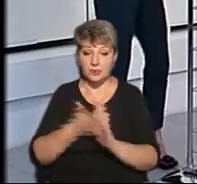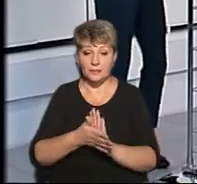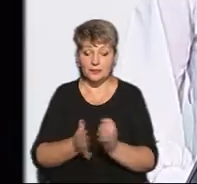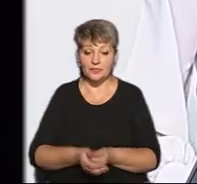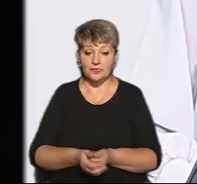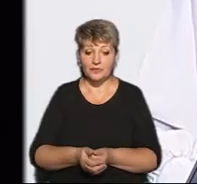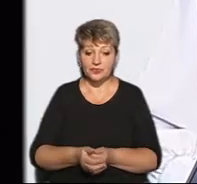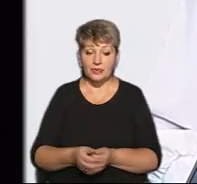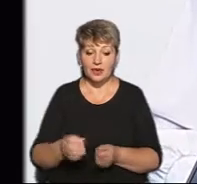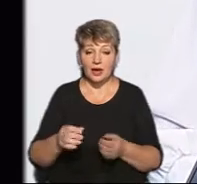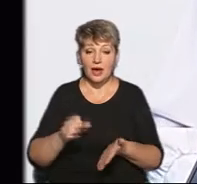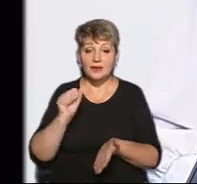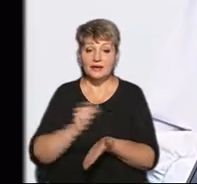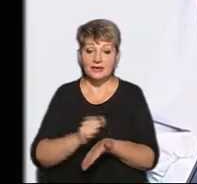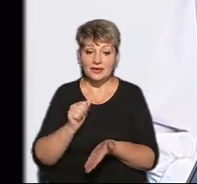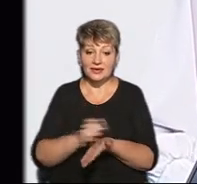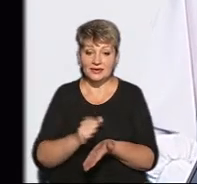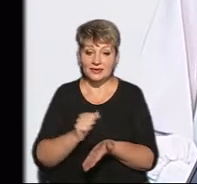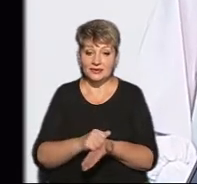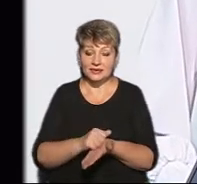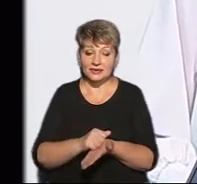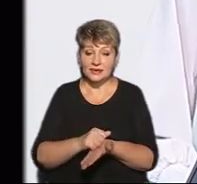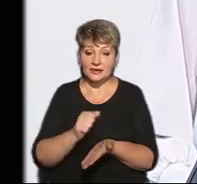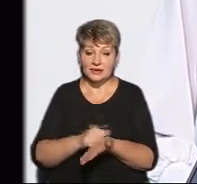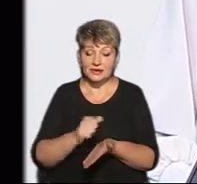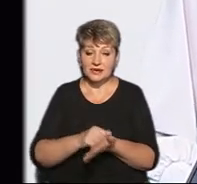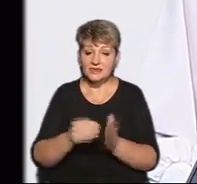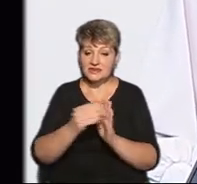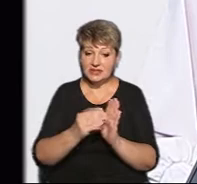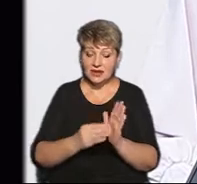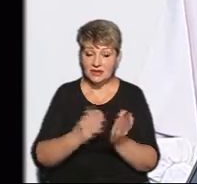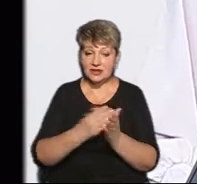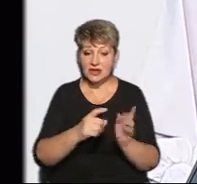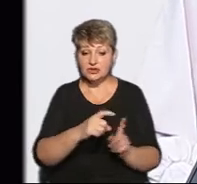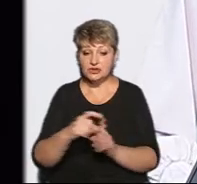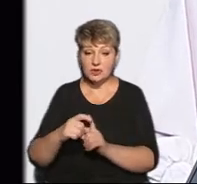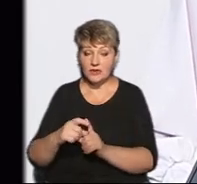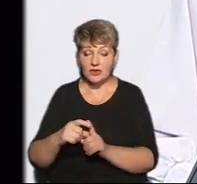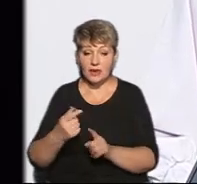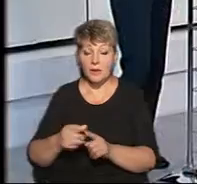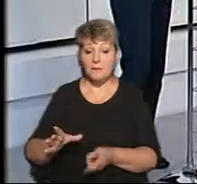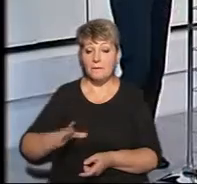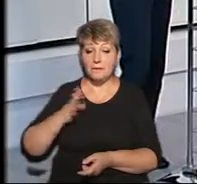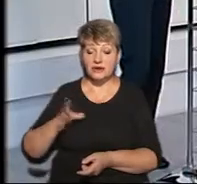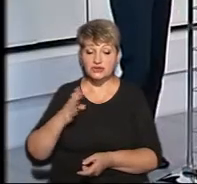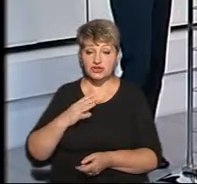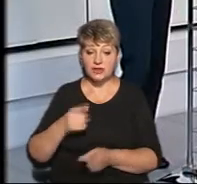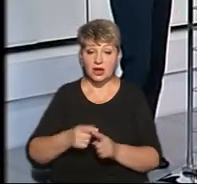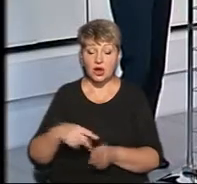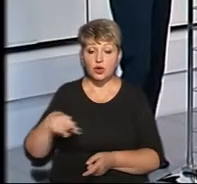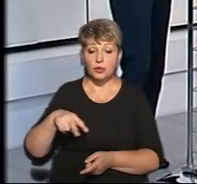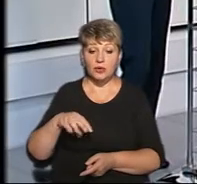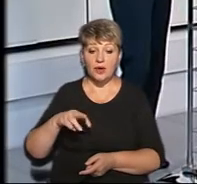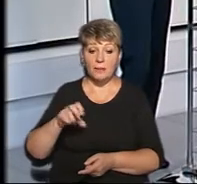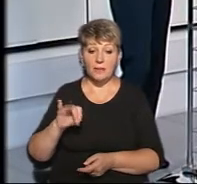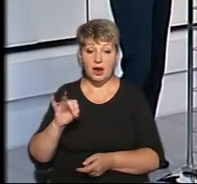Видання «Про головне» 17 червня у своїй статті цитує слова колишньої членкині партії «Європейська солідарність» Любові